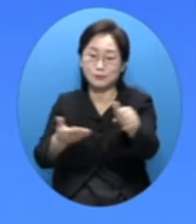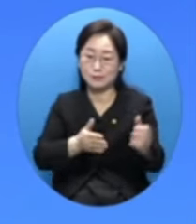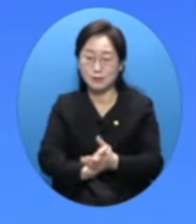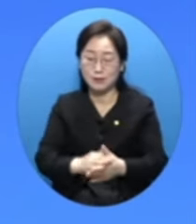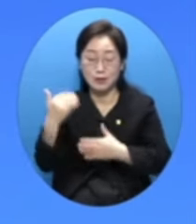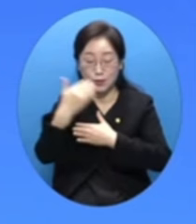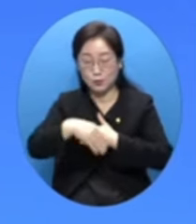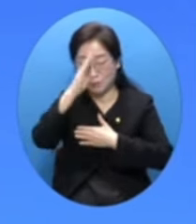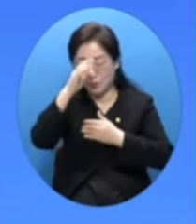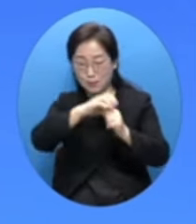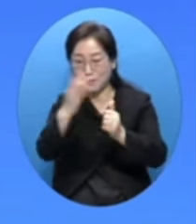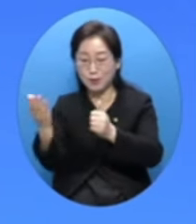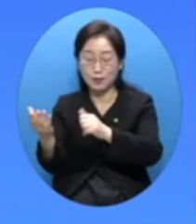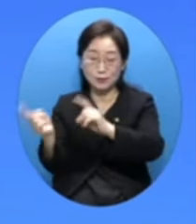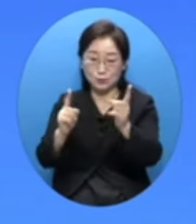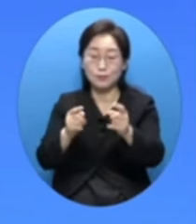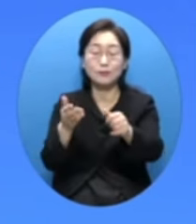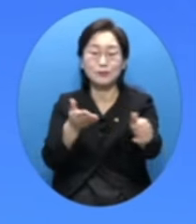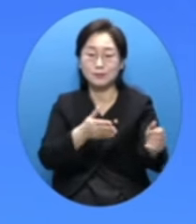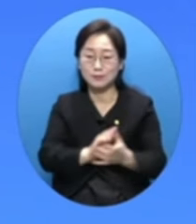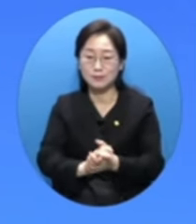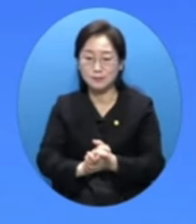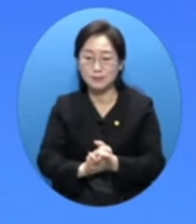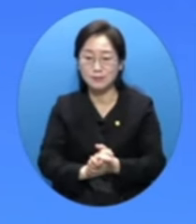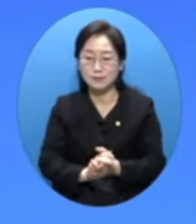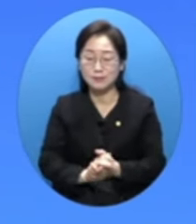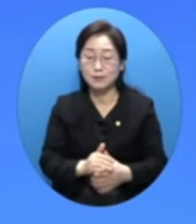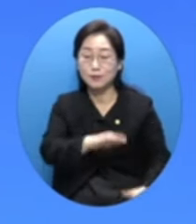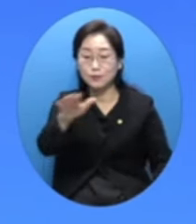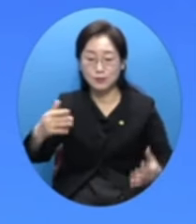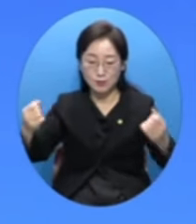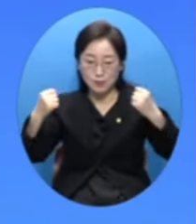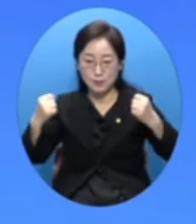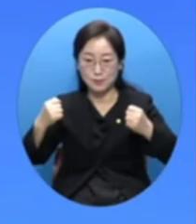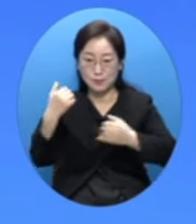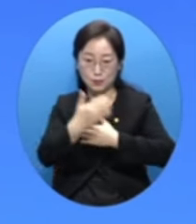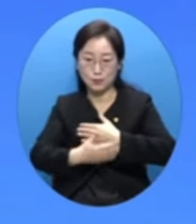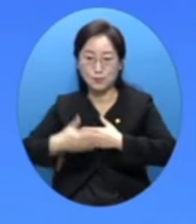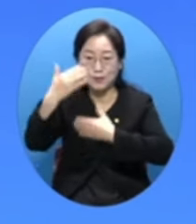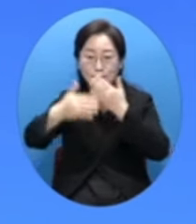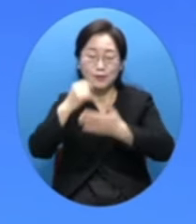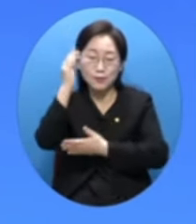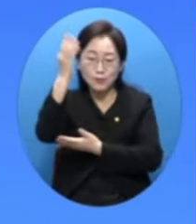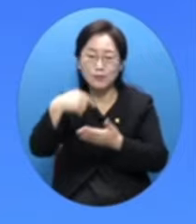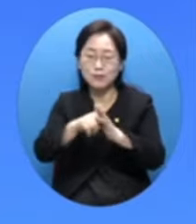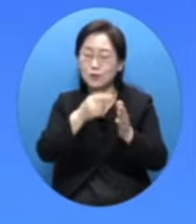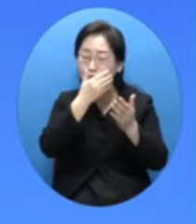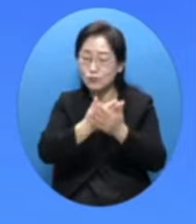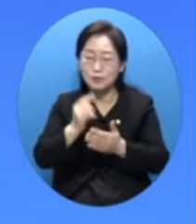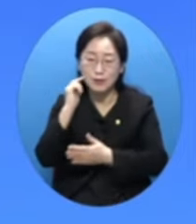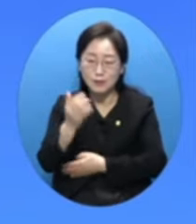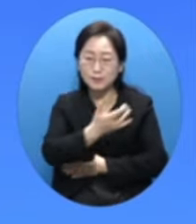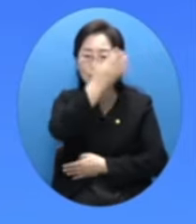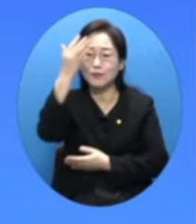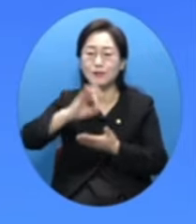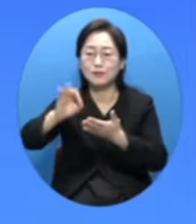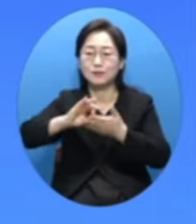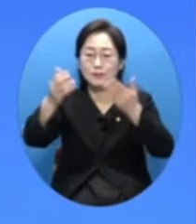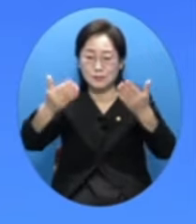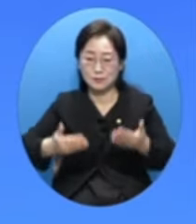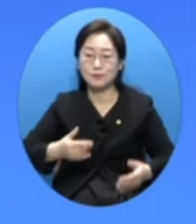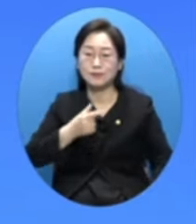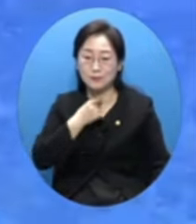육신의에서 노 받게 되기를 바랍니다 아멘 그래서 우리가 건강으로 하나님 영원에서 귀하게 아름답게 쓰 받게 되기를